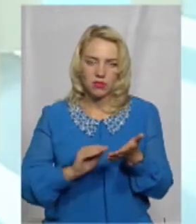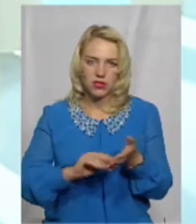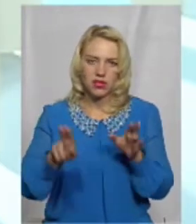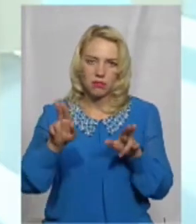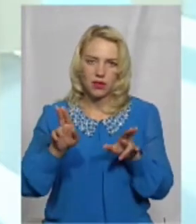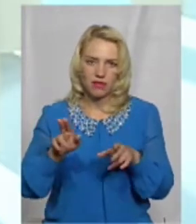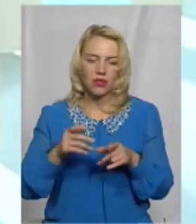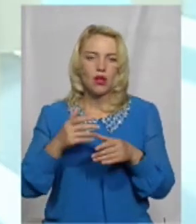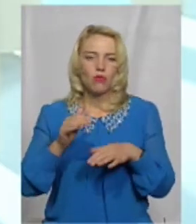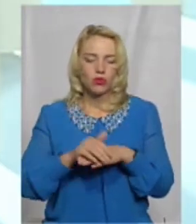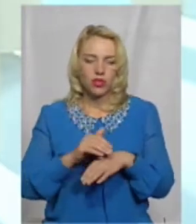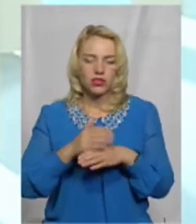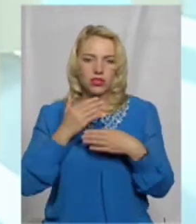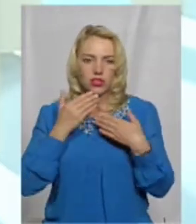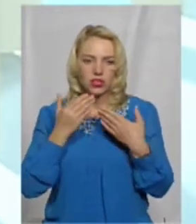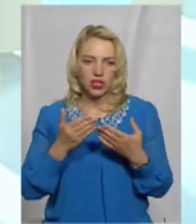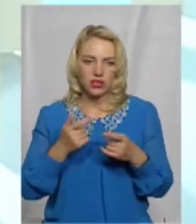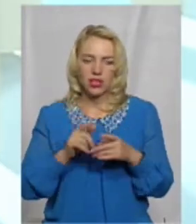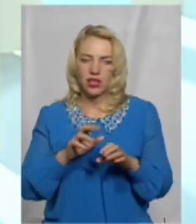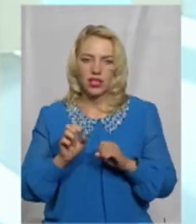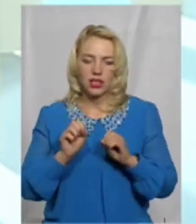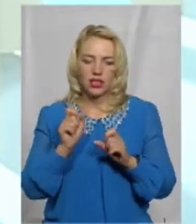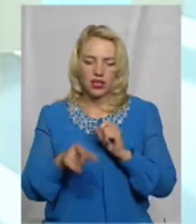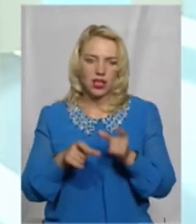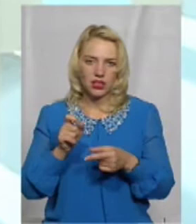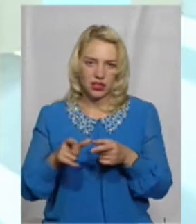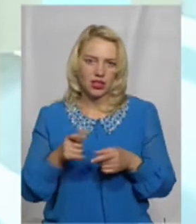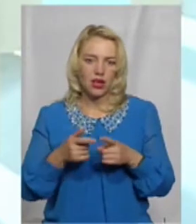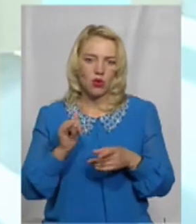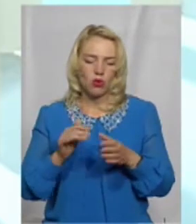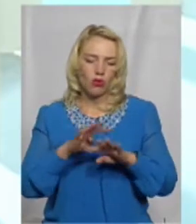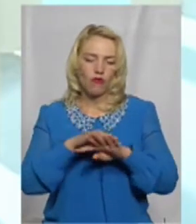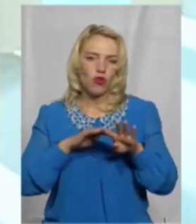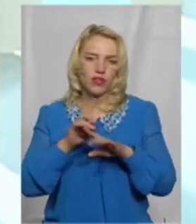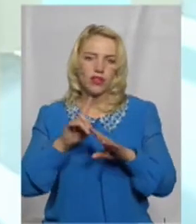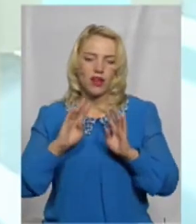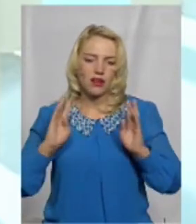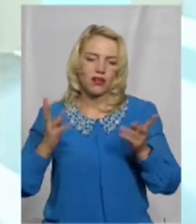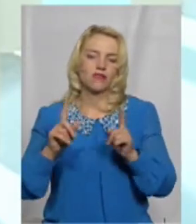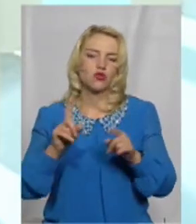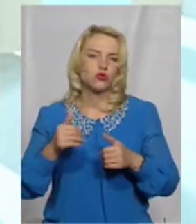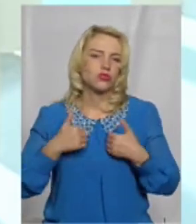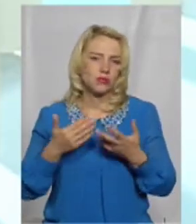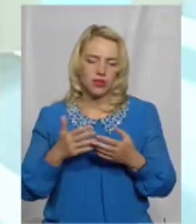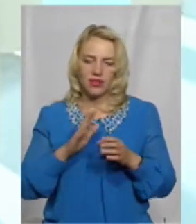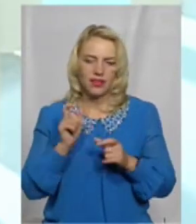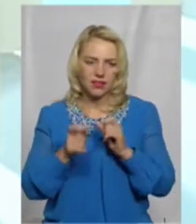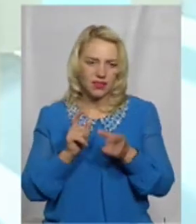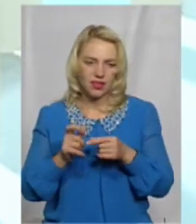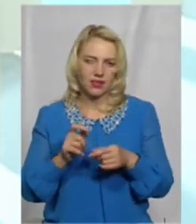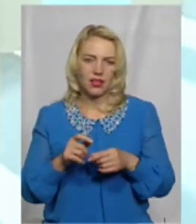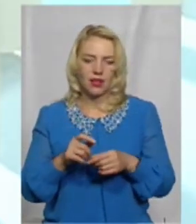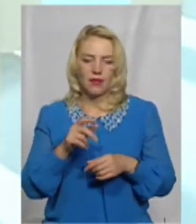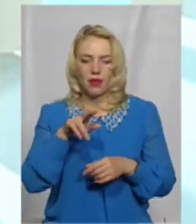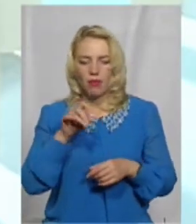правила. Будь ласка, читайте, не кидайте в вольєр все, що вам заманеться, не пхайте ніяких там